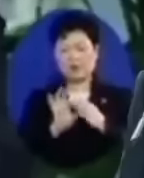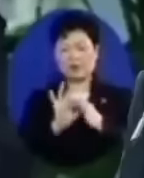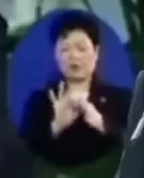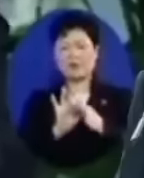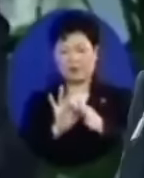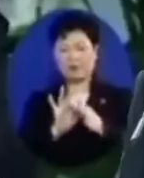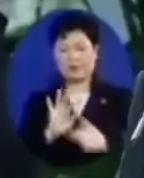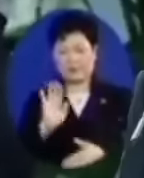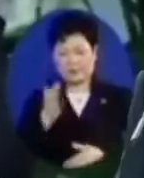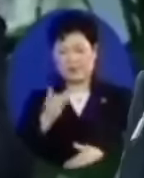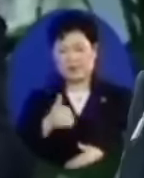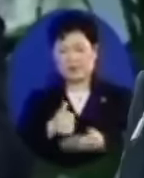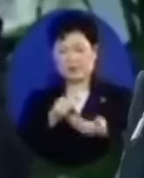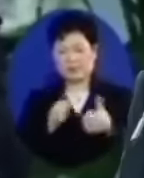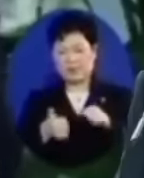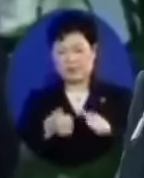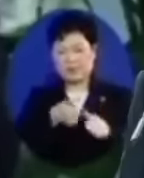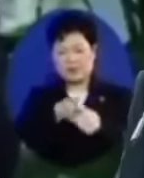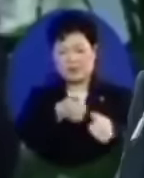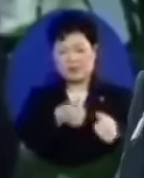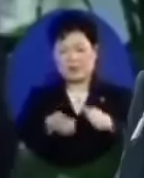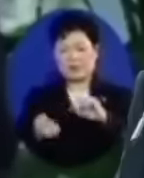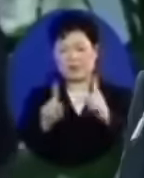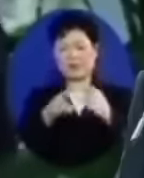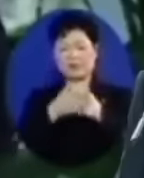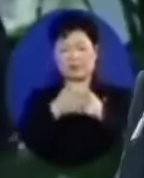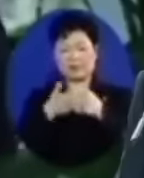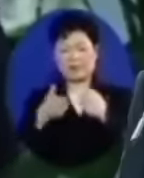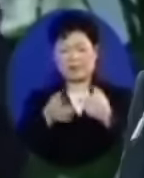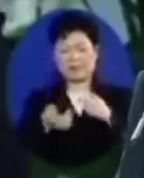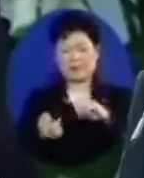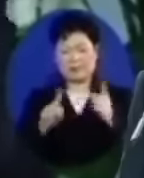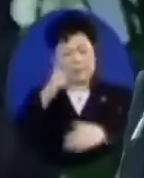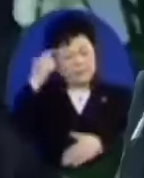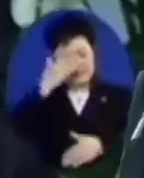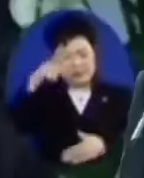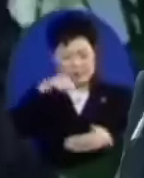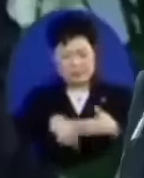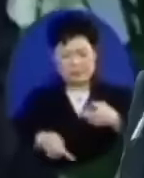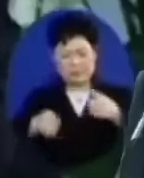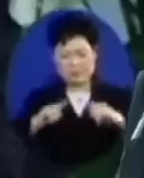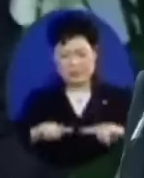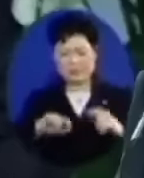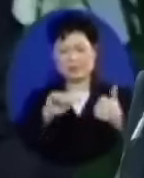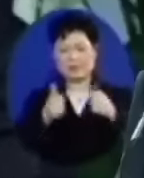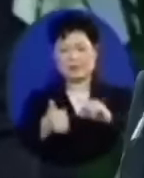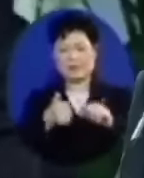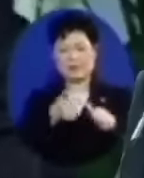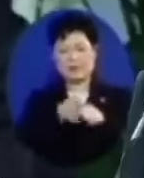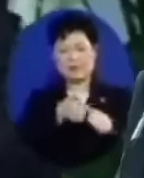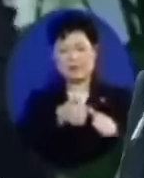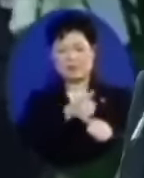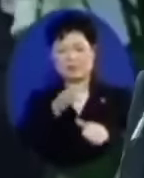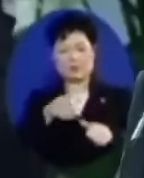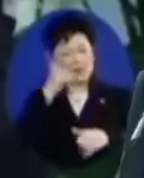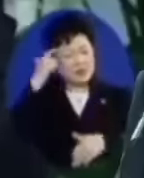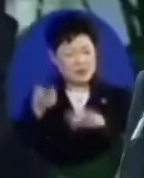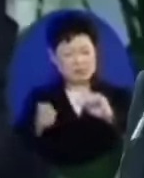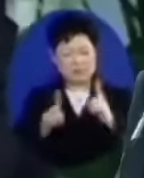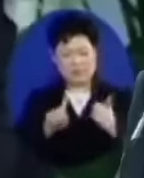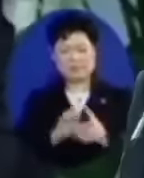있습니다. 주님이 사망을 이기고 부활하셨기 때문에 그 부활의 영이 우리 속에 들어와서 사망을 이기고 우리 영혼을 부활시킨